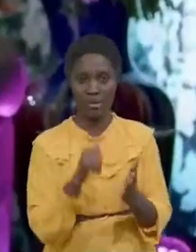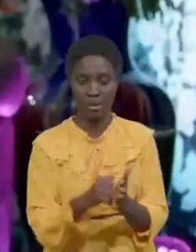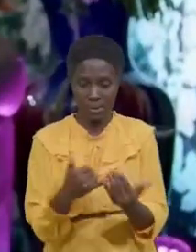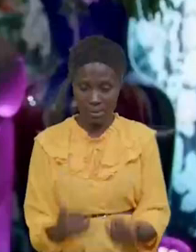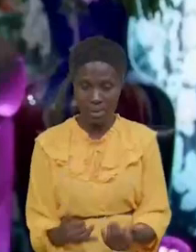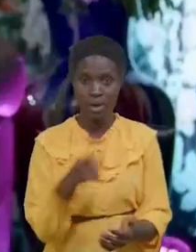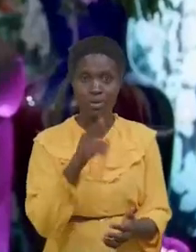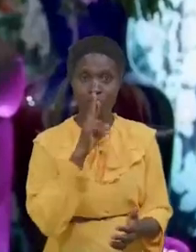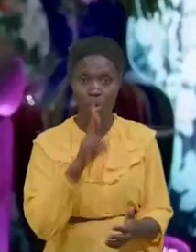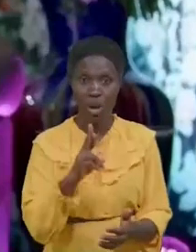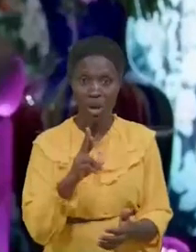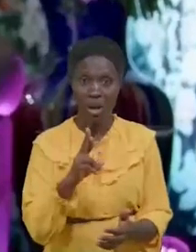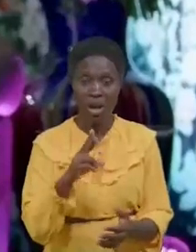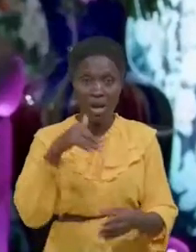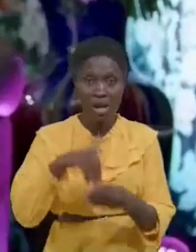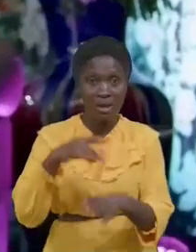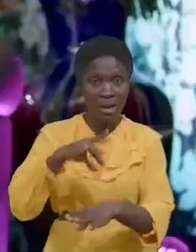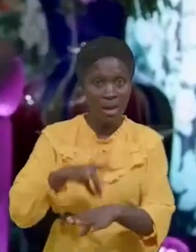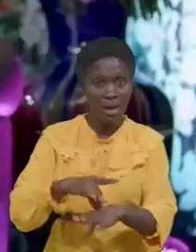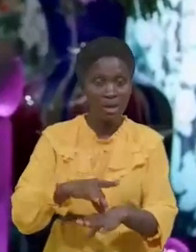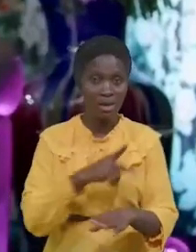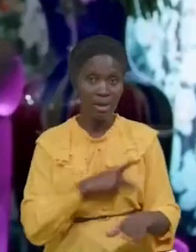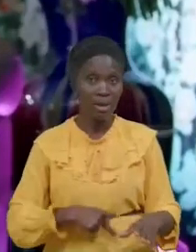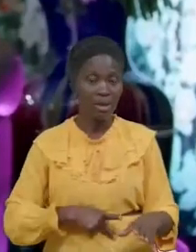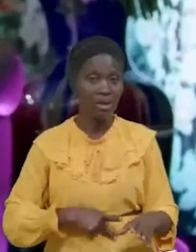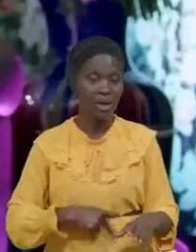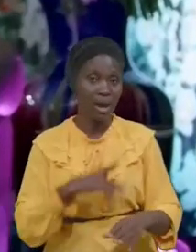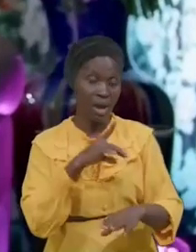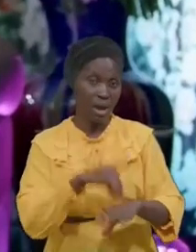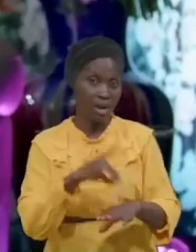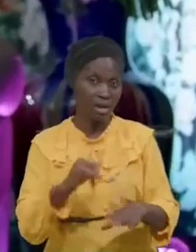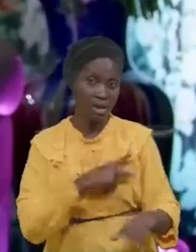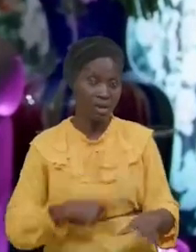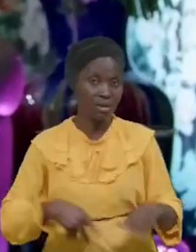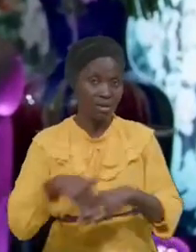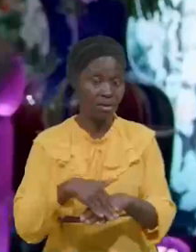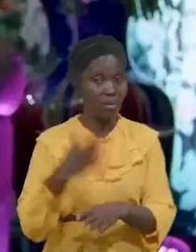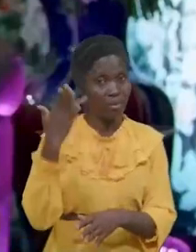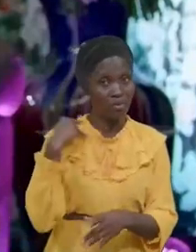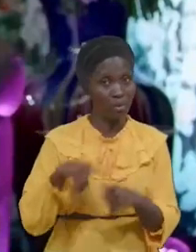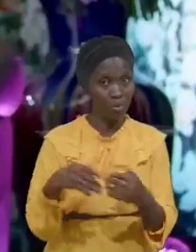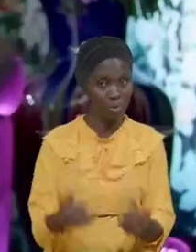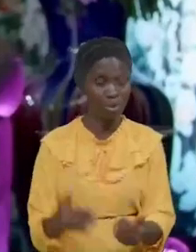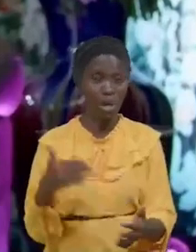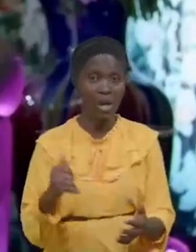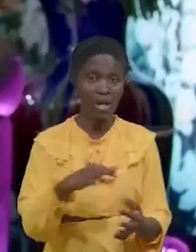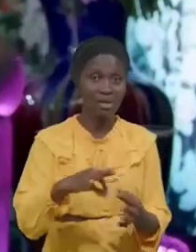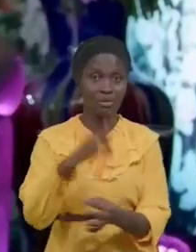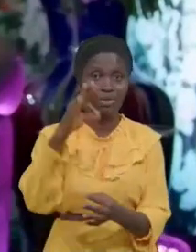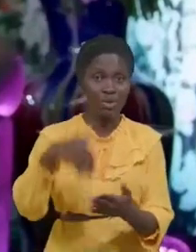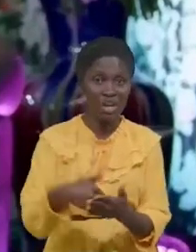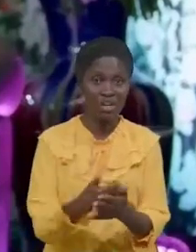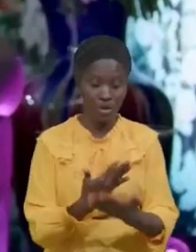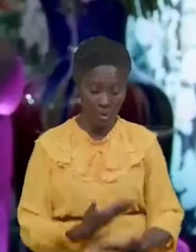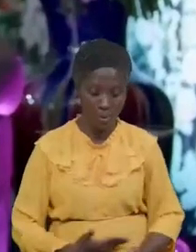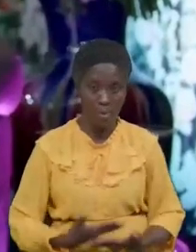qui te naît dans ce monde, le Saint-Esprit qui t'accouche dans ce monde, est une